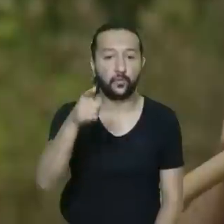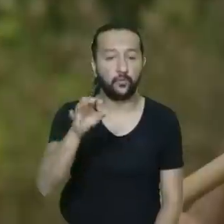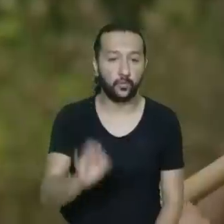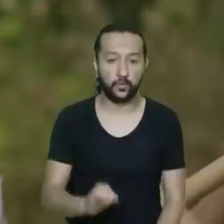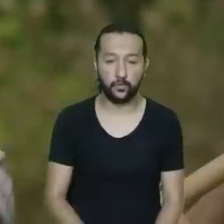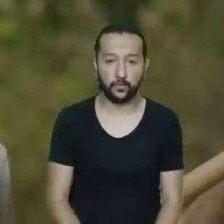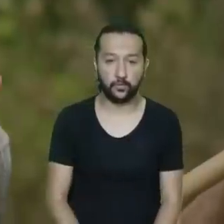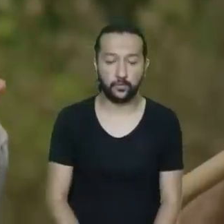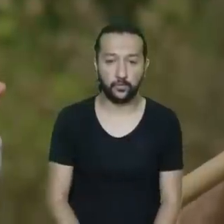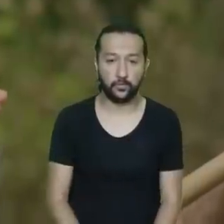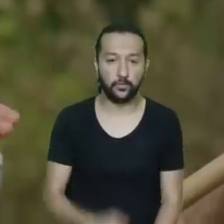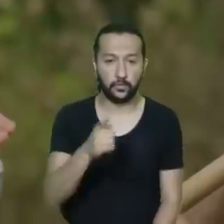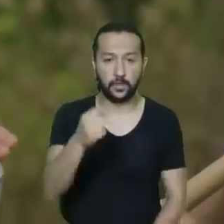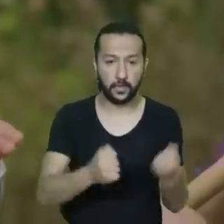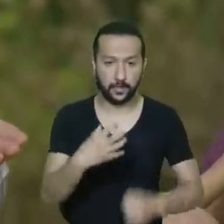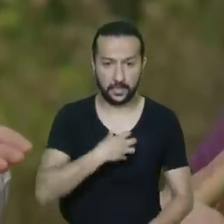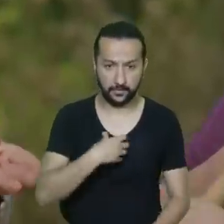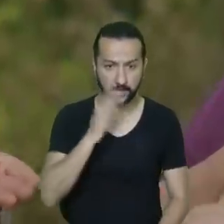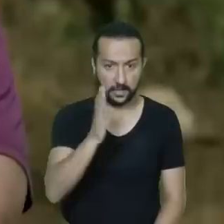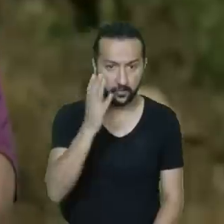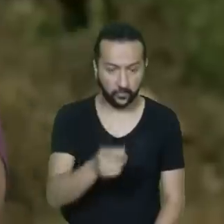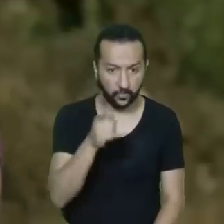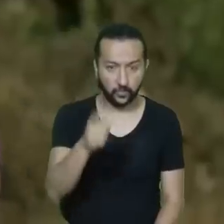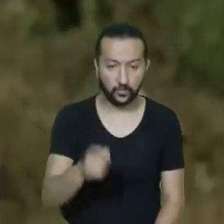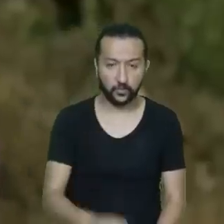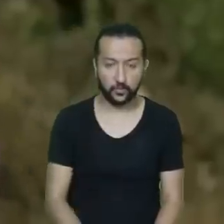böyle? Ulan araba kendi kendine mi gidiyor?